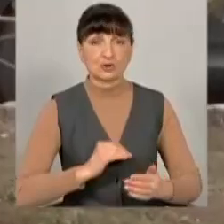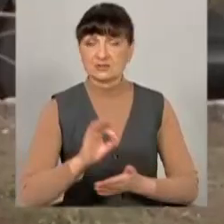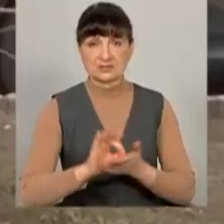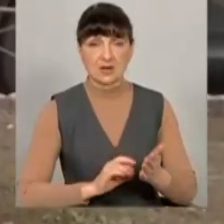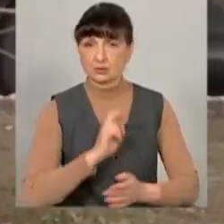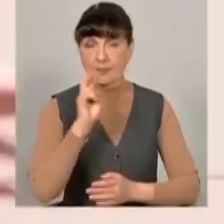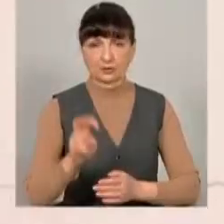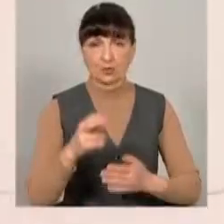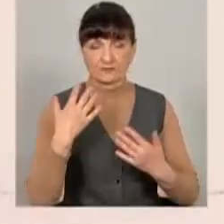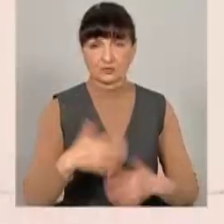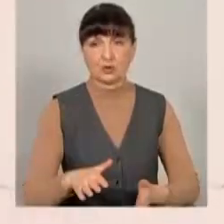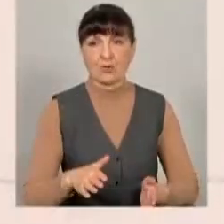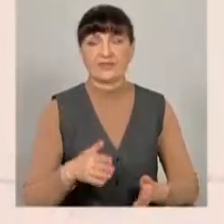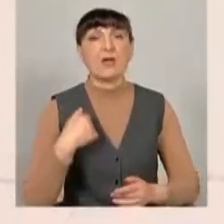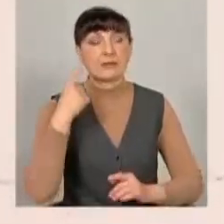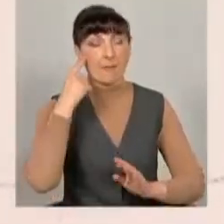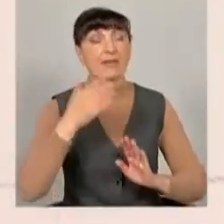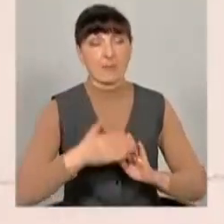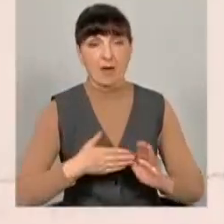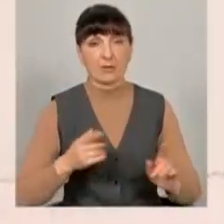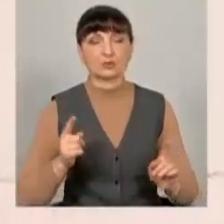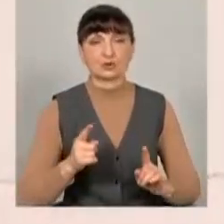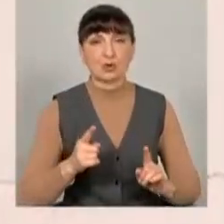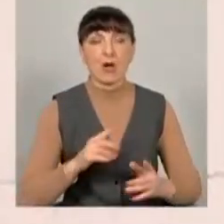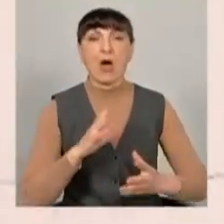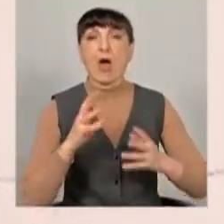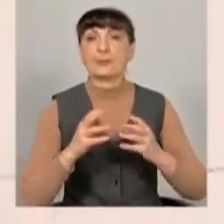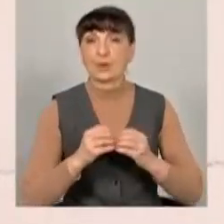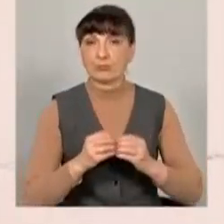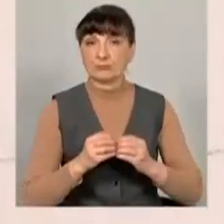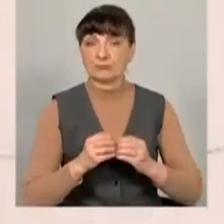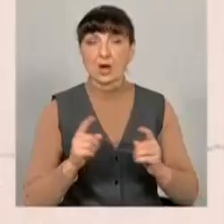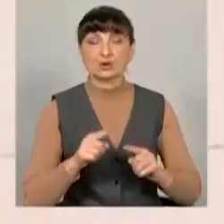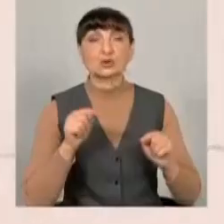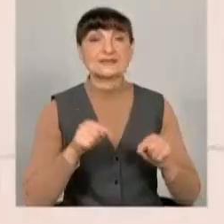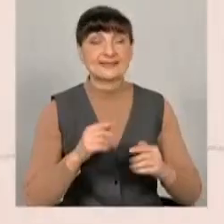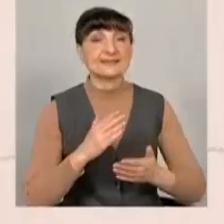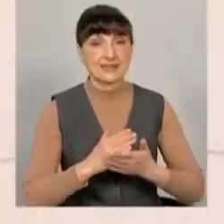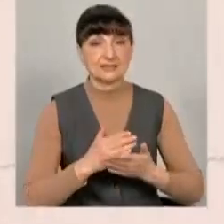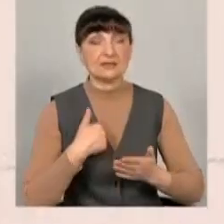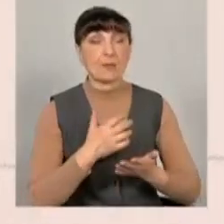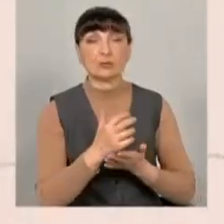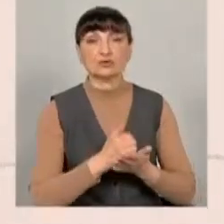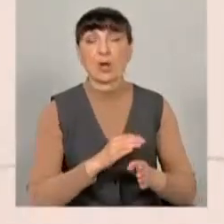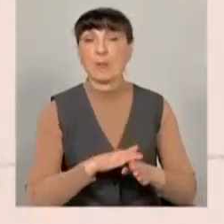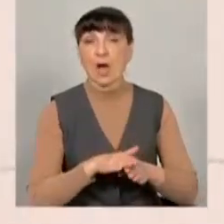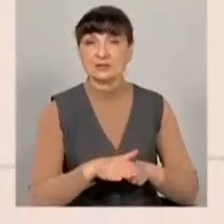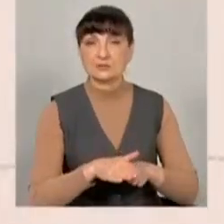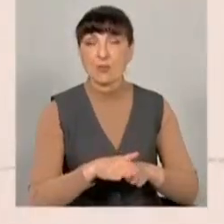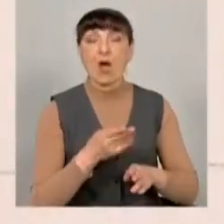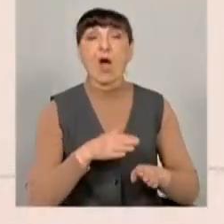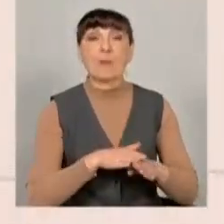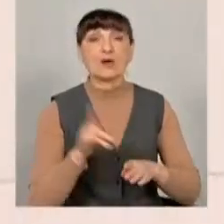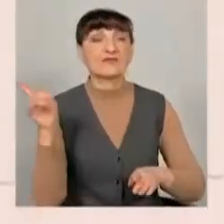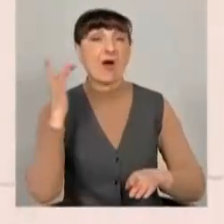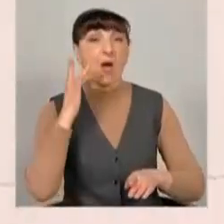идешь к специалисту? Ну, я понимаю, что в объемах том, что здесь есть, я получаю максимум. Этот максимум в